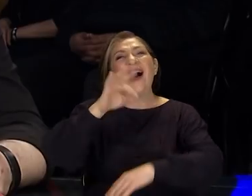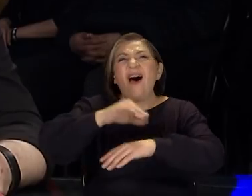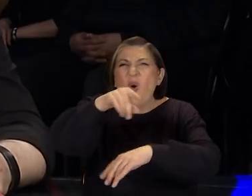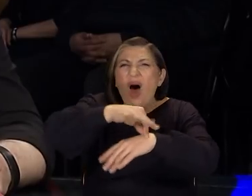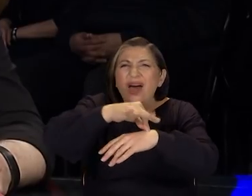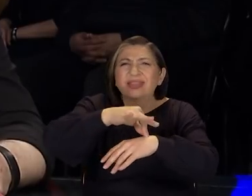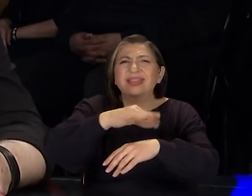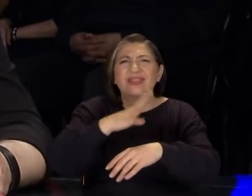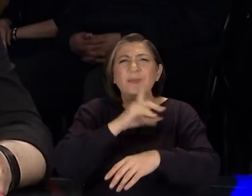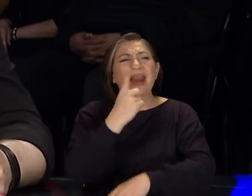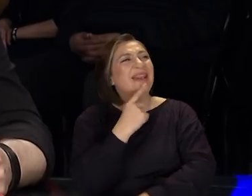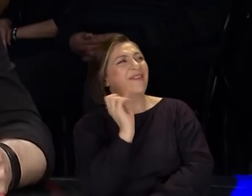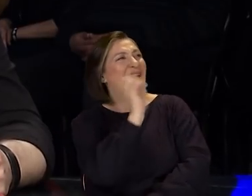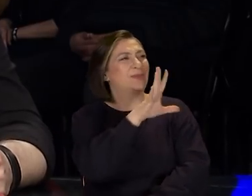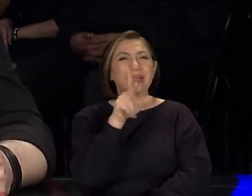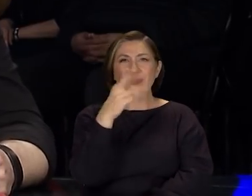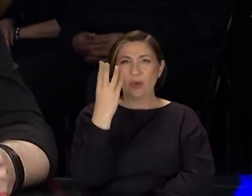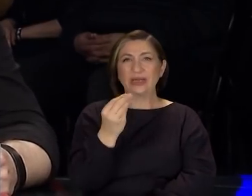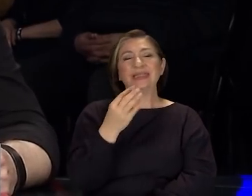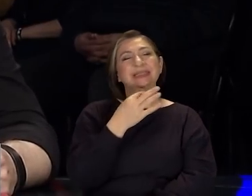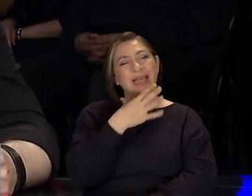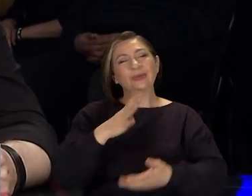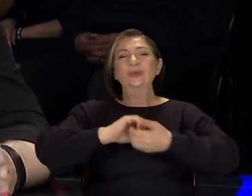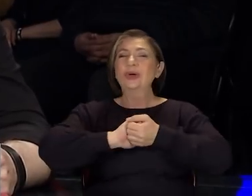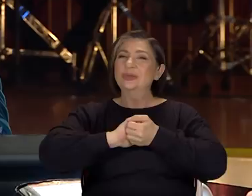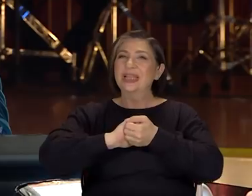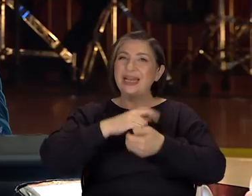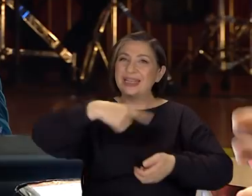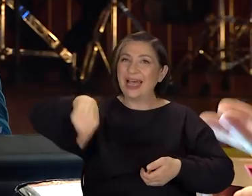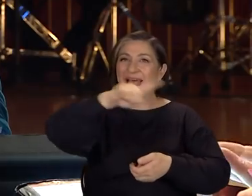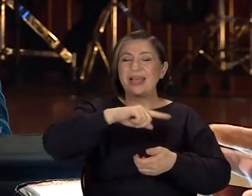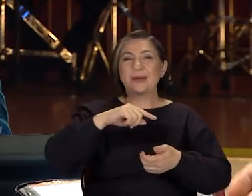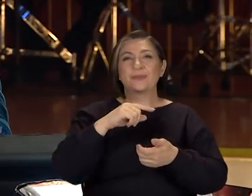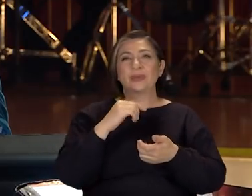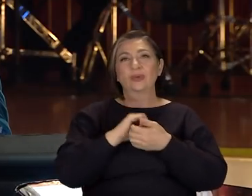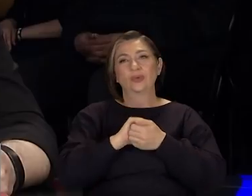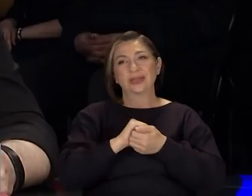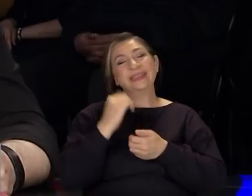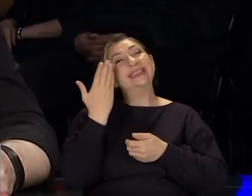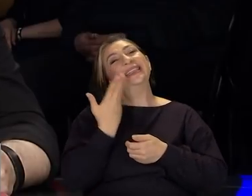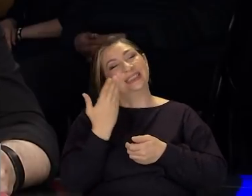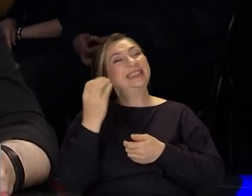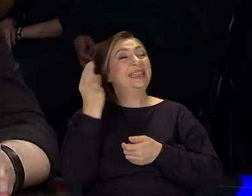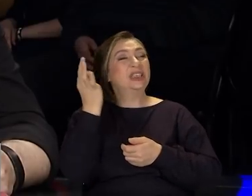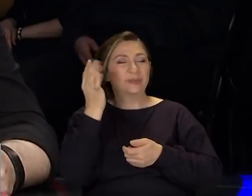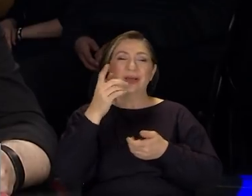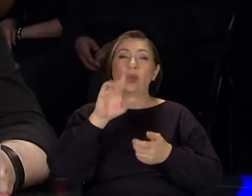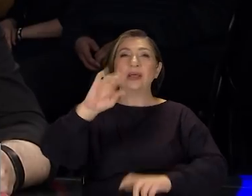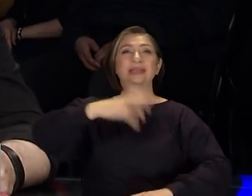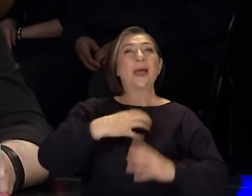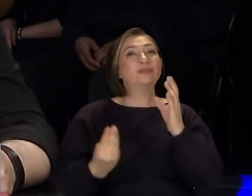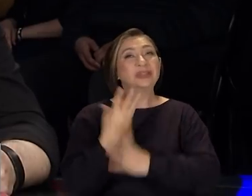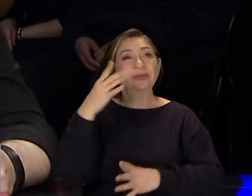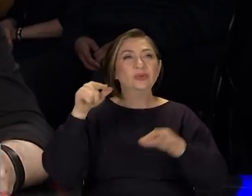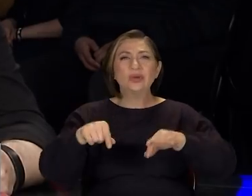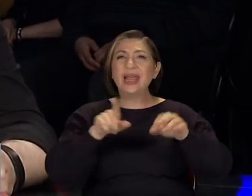İşte o anlara bir gönderme oldu. Sağ olsun dostlar da, dostlar diyorum ben dinleyicimize. Onlar da sahiplendiler